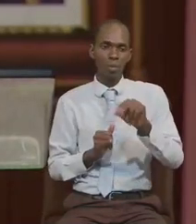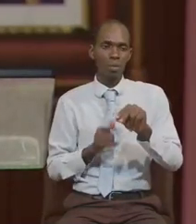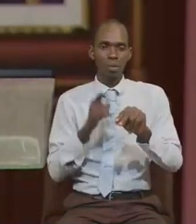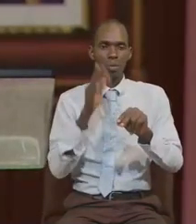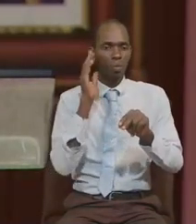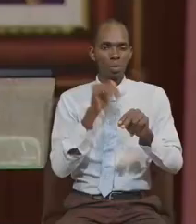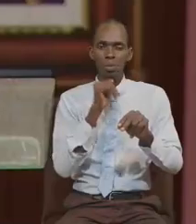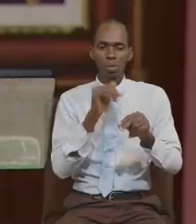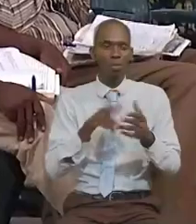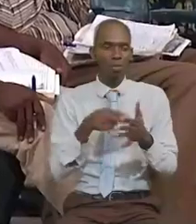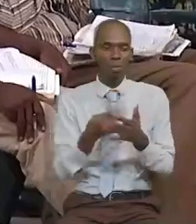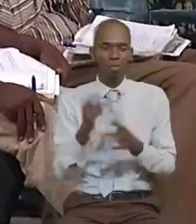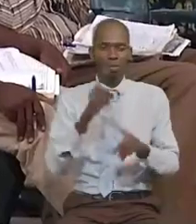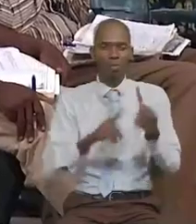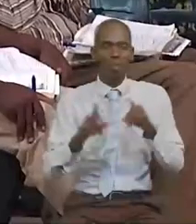ne tomberai pas.